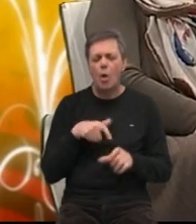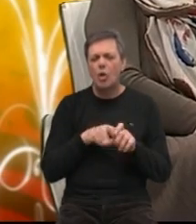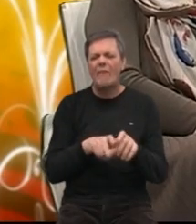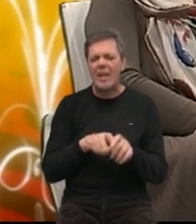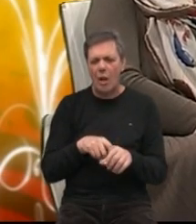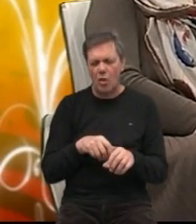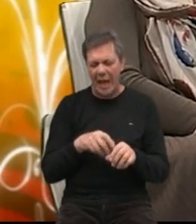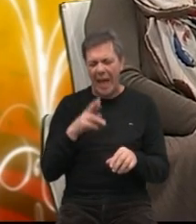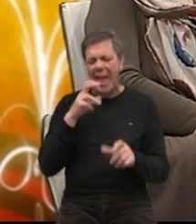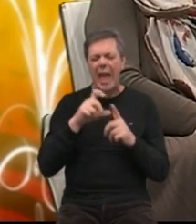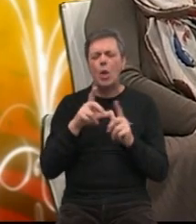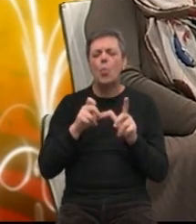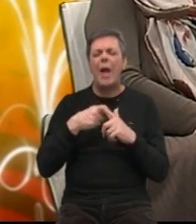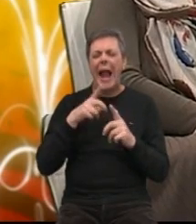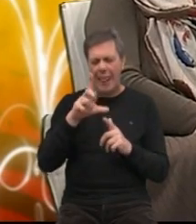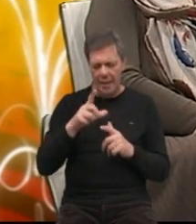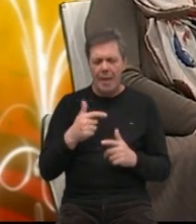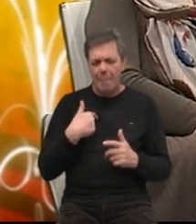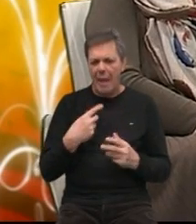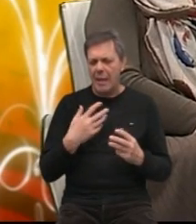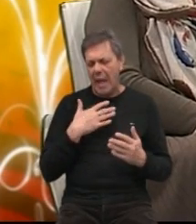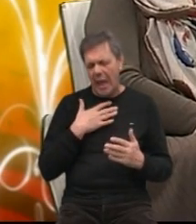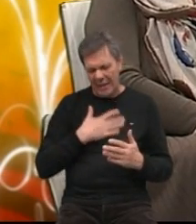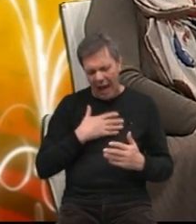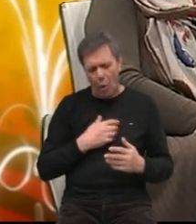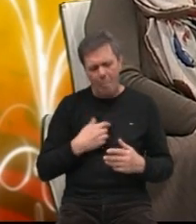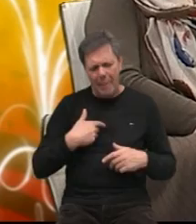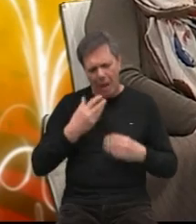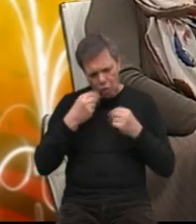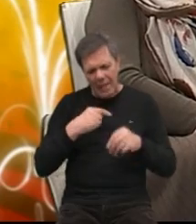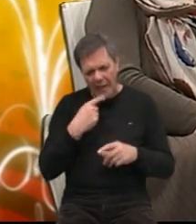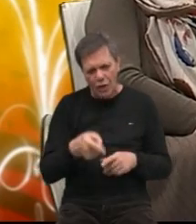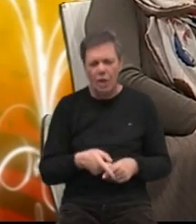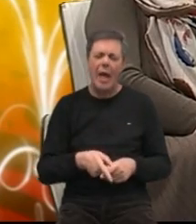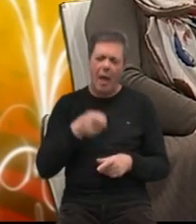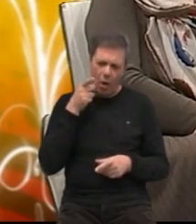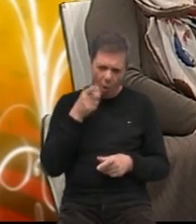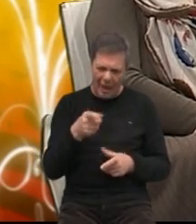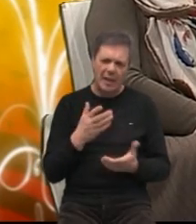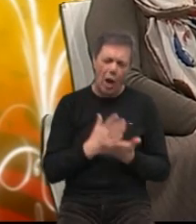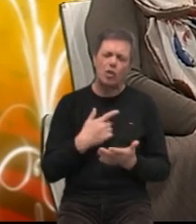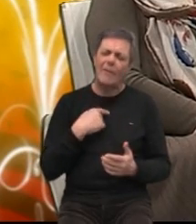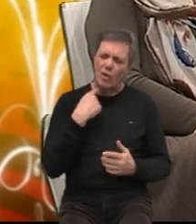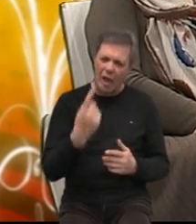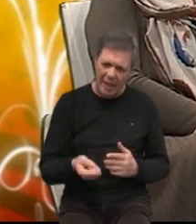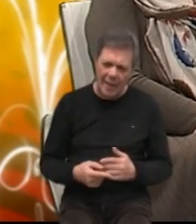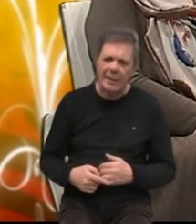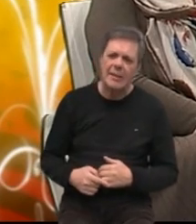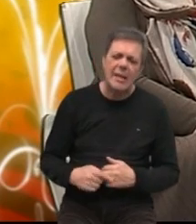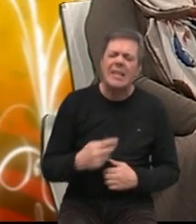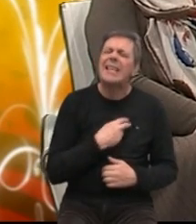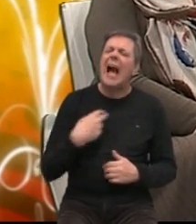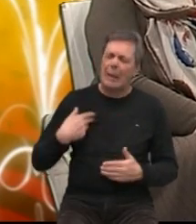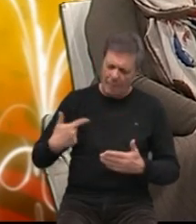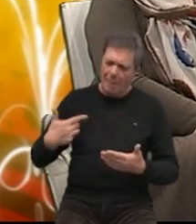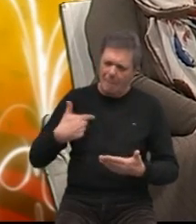za Edukal, meni izuzetno drago i čast mi je reći da je ovaj Edukal, da, kao što sam već najavila, da nas Grad Zagreb